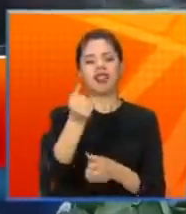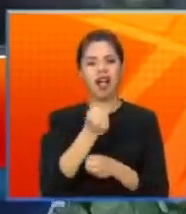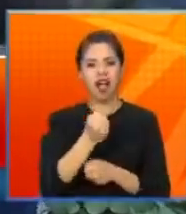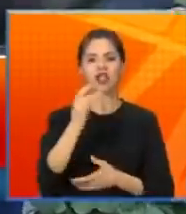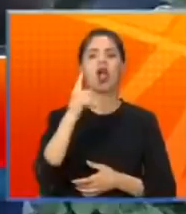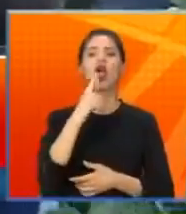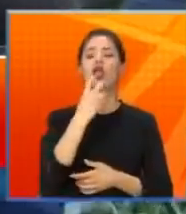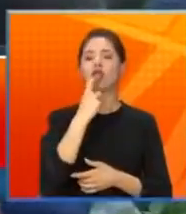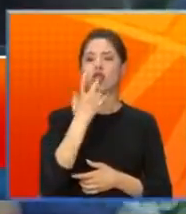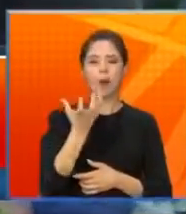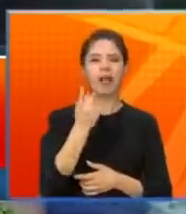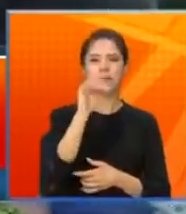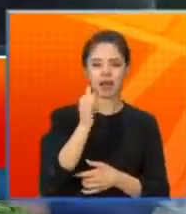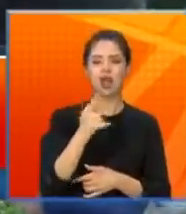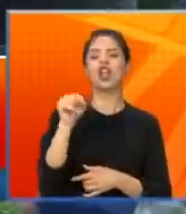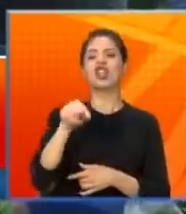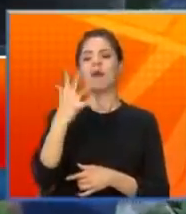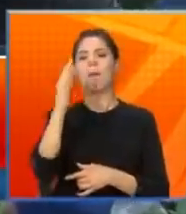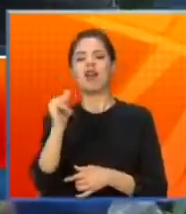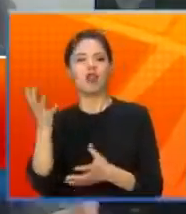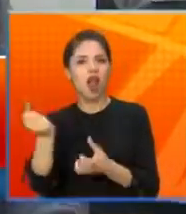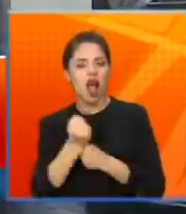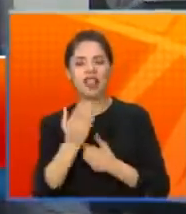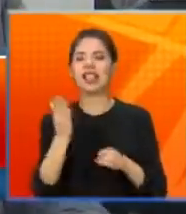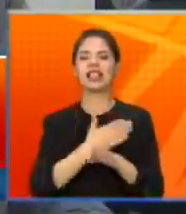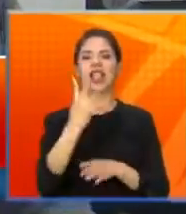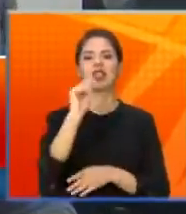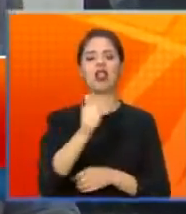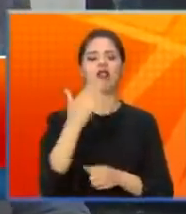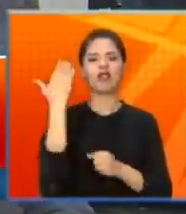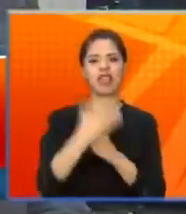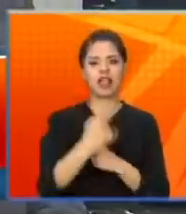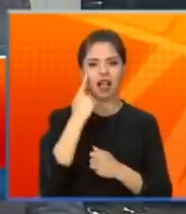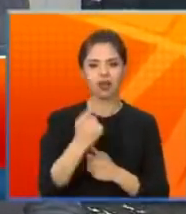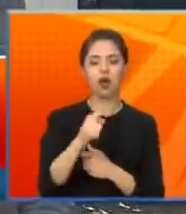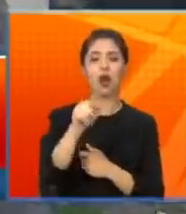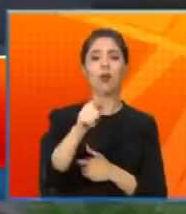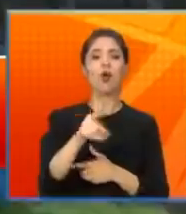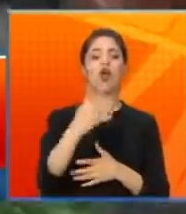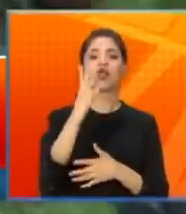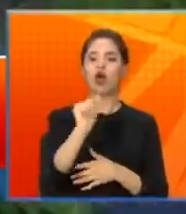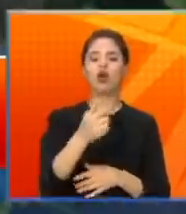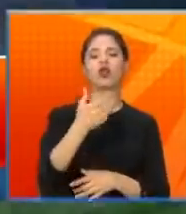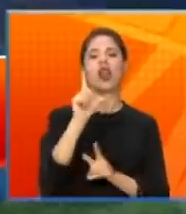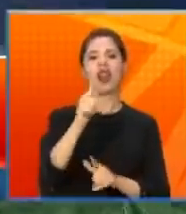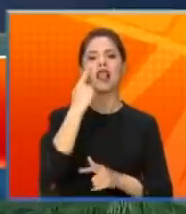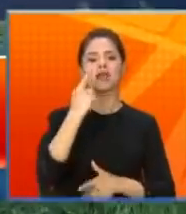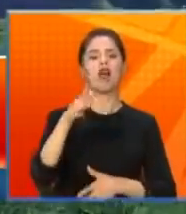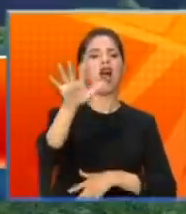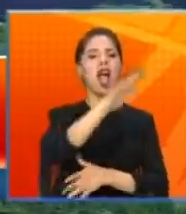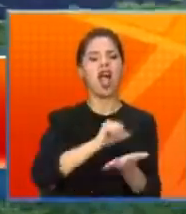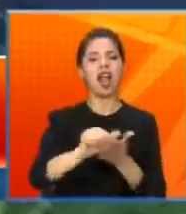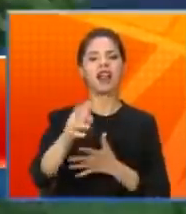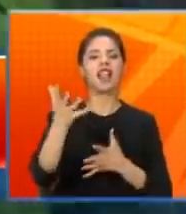domates bir kilo almak isteyenler Beş kilo aldı salatadaki almak için 4 kilo aldı herkese 4 yıllık ihtiyacını karşılamak için alışveriş